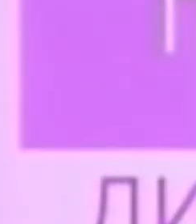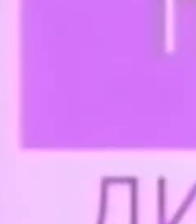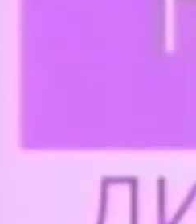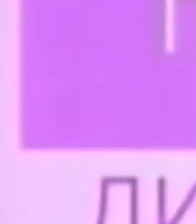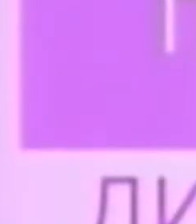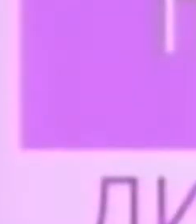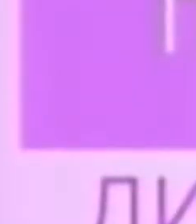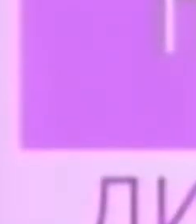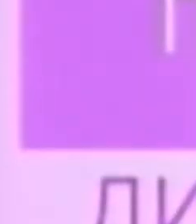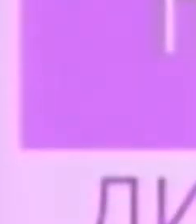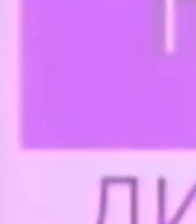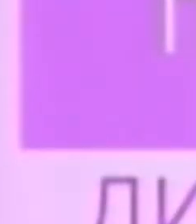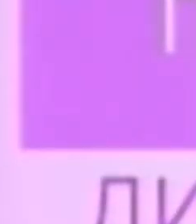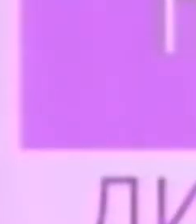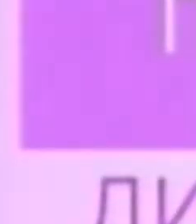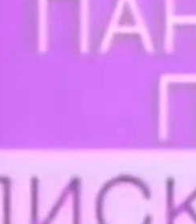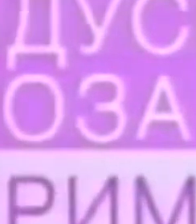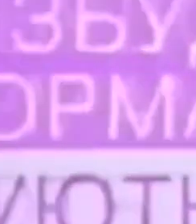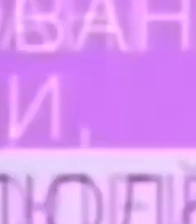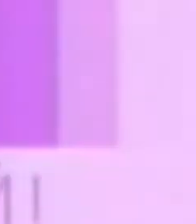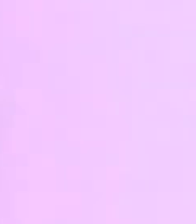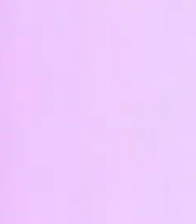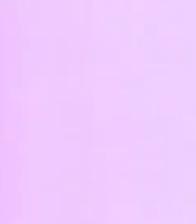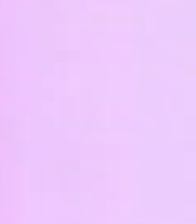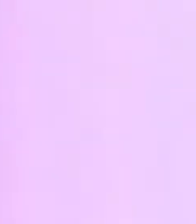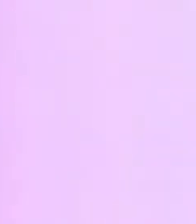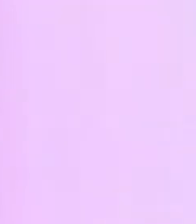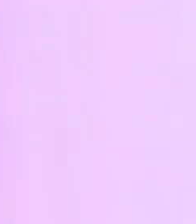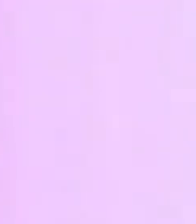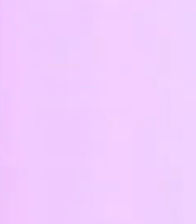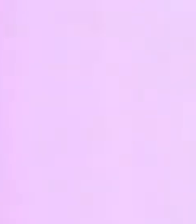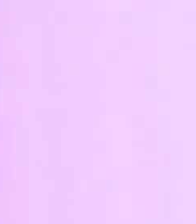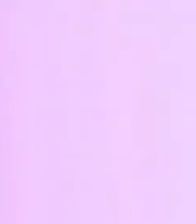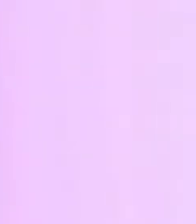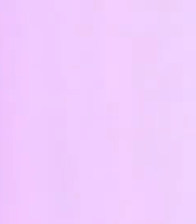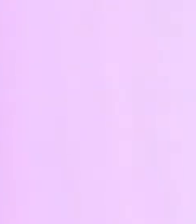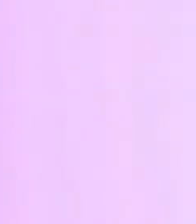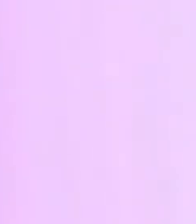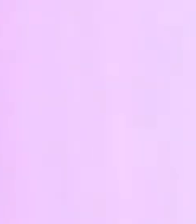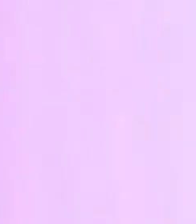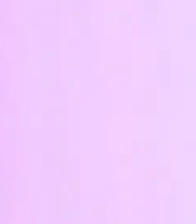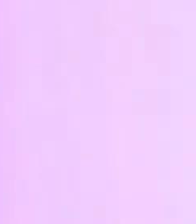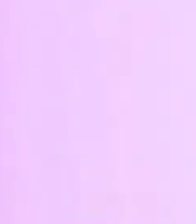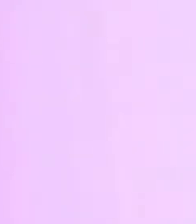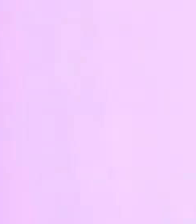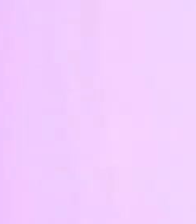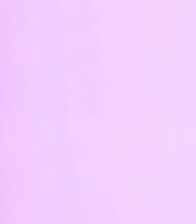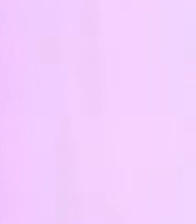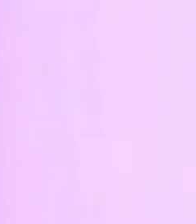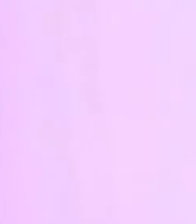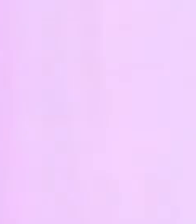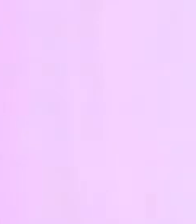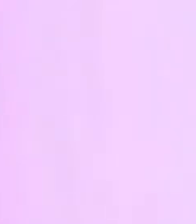вхід. Якщо зведення пандуса не уникнути, дотримуйтеся норм доступності, передбачаючи кут нахилу